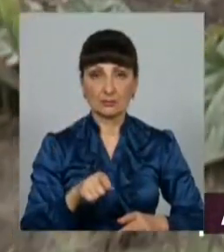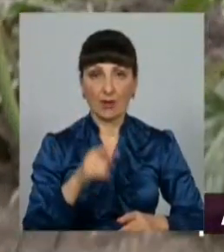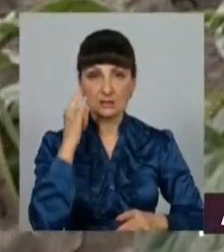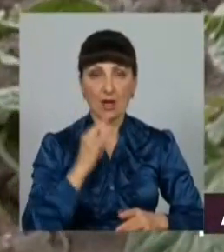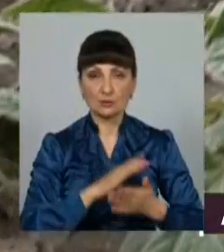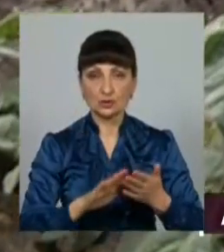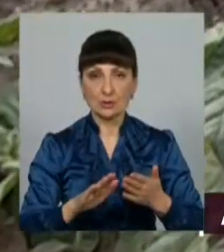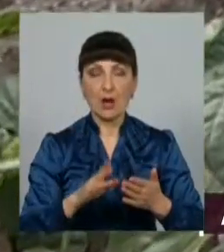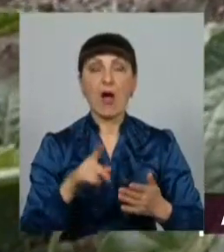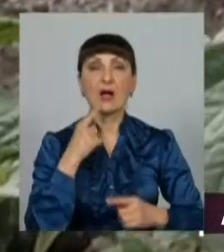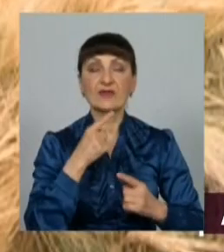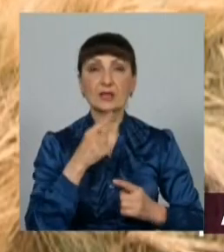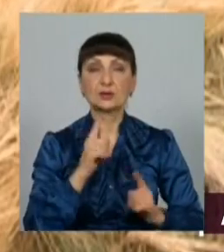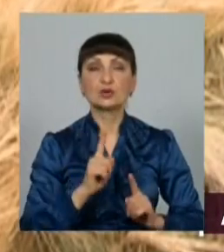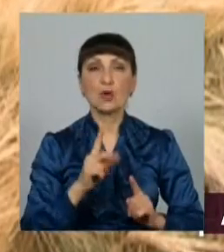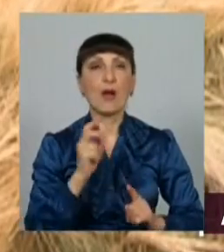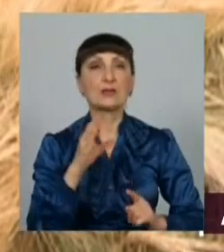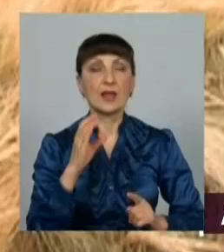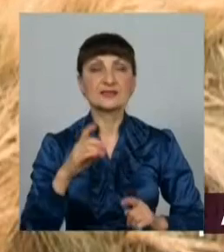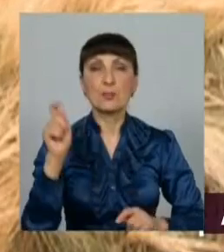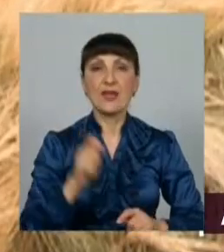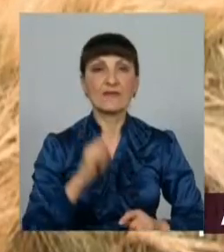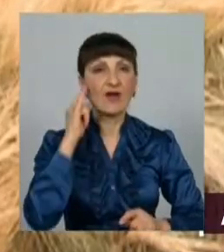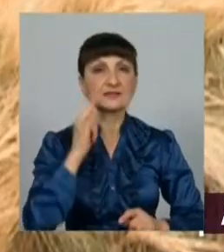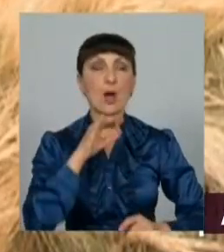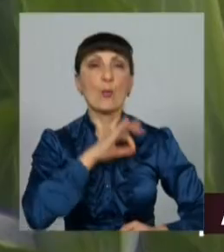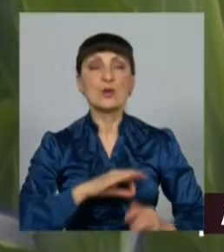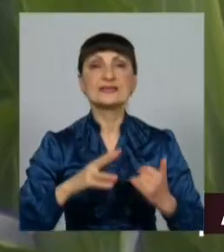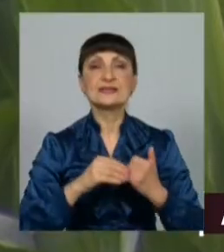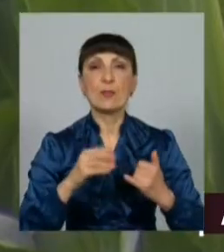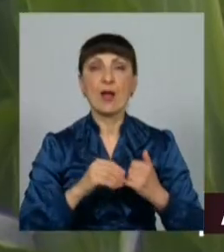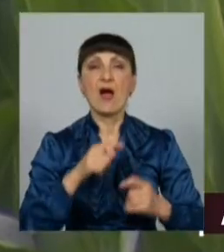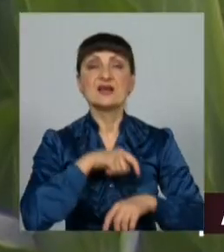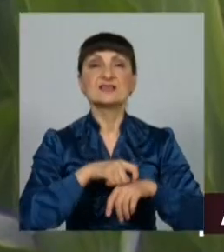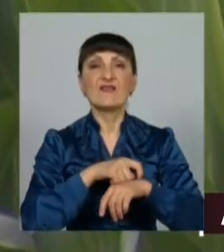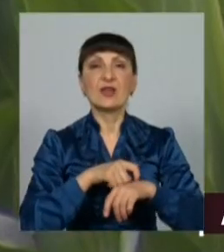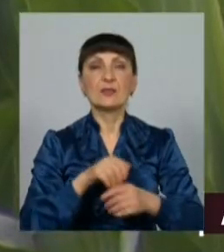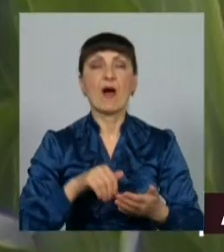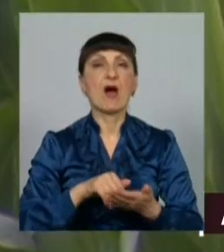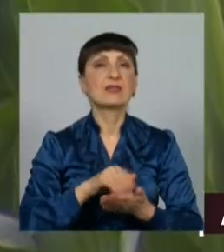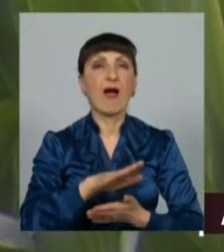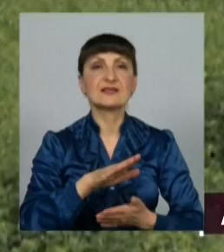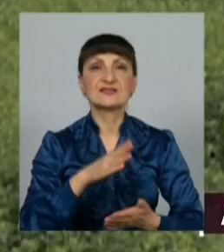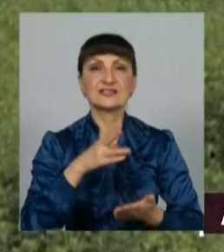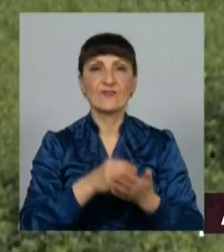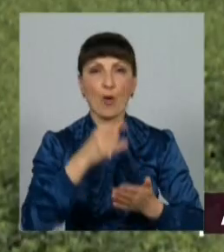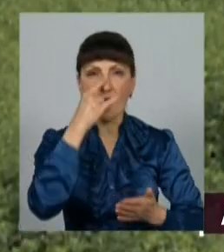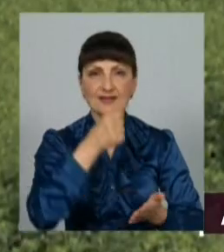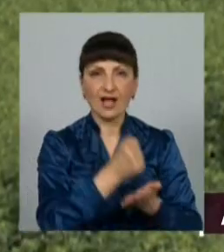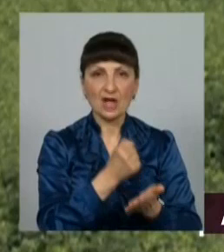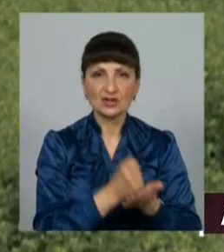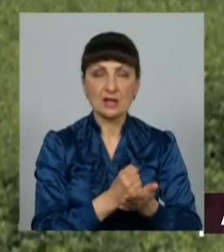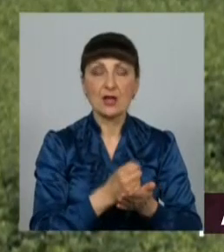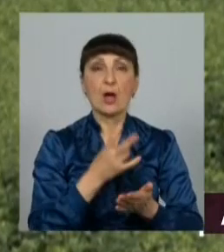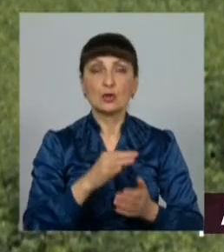чаще всего как отметил эксперт can do so приехал страну и пользуясь иль хо землями со временем отказывается от казахстанского гражданства но при этом могут